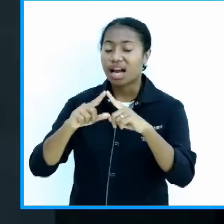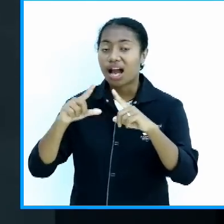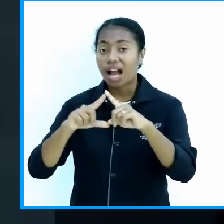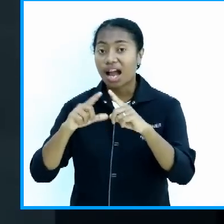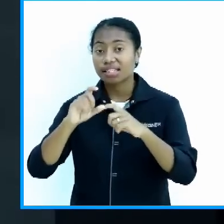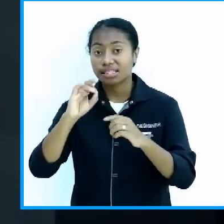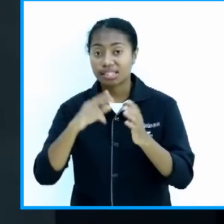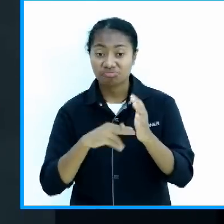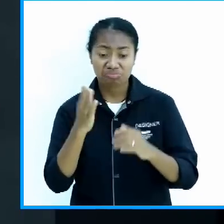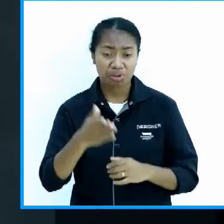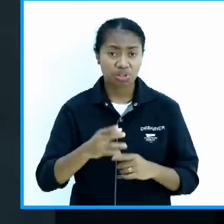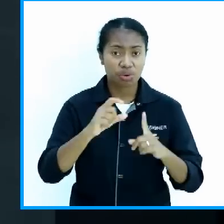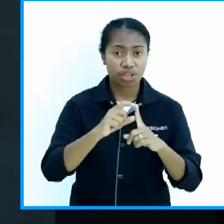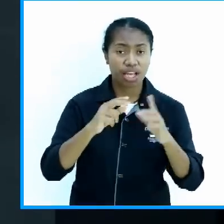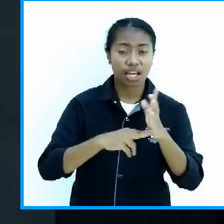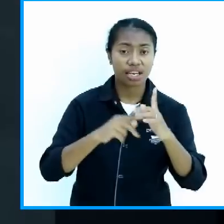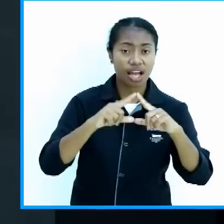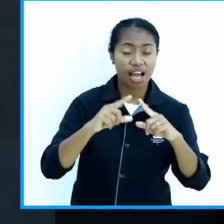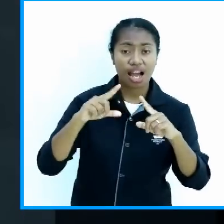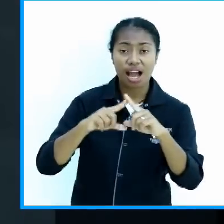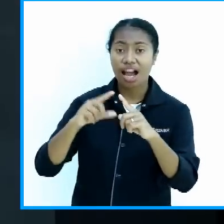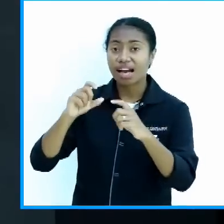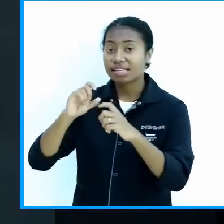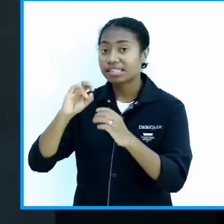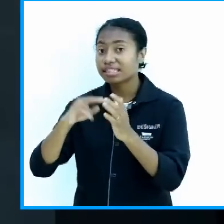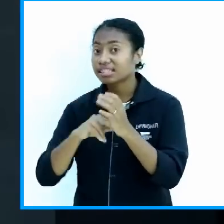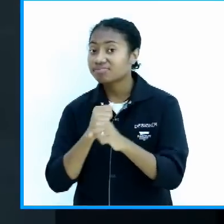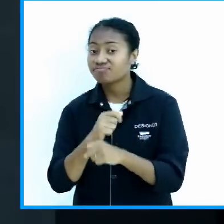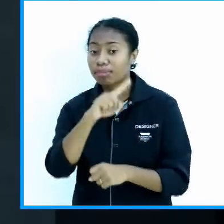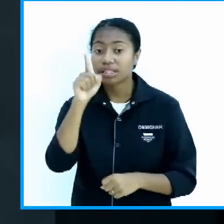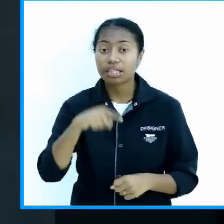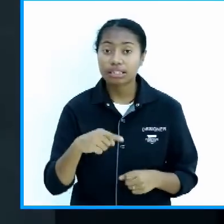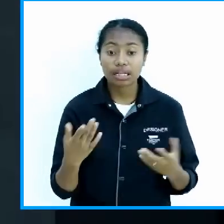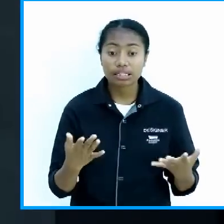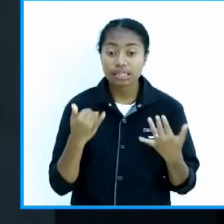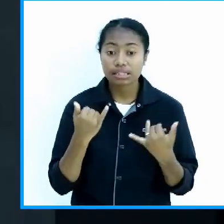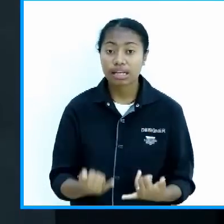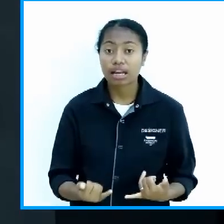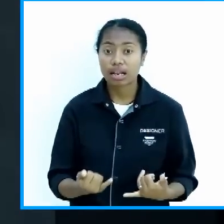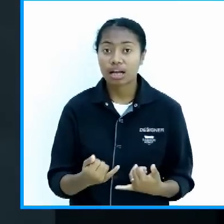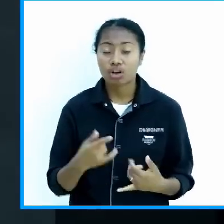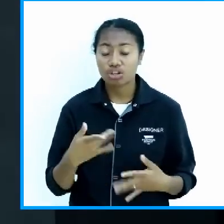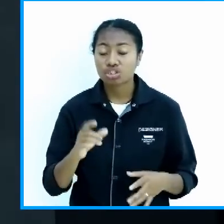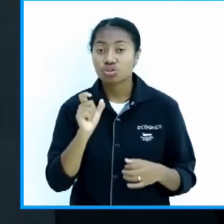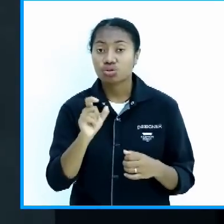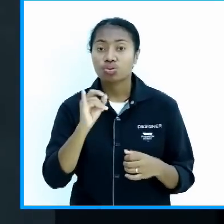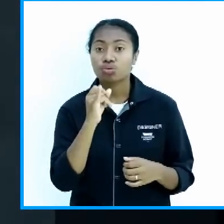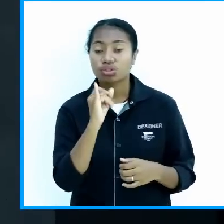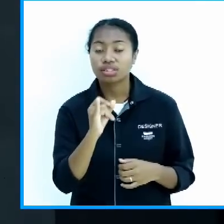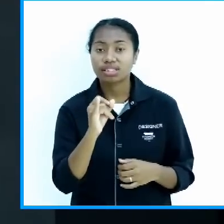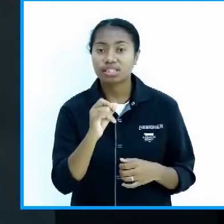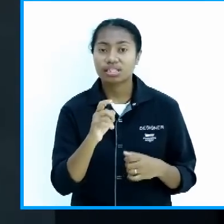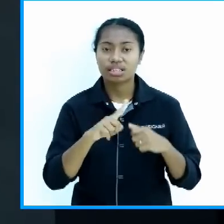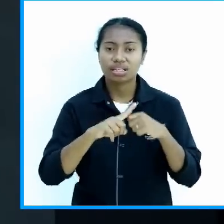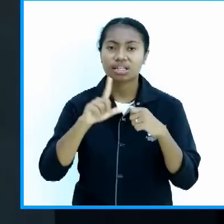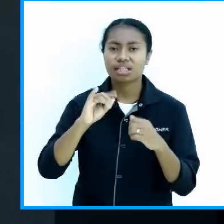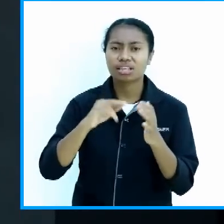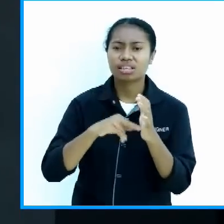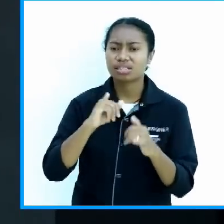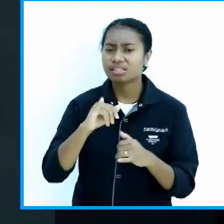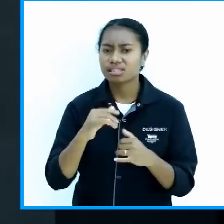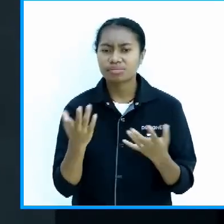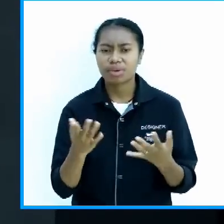Nah, pertanyaannya sekarang, kalau dia sudah lulus uji klinis, berarti tidak ada. Di Pak Jokowi juga tidak ada apa-apa sekarang.